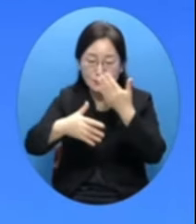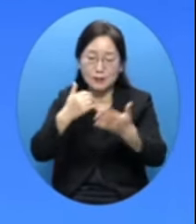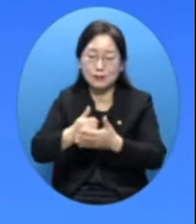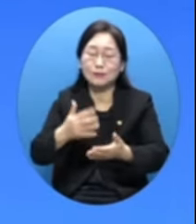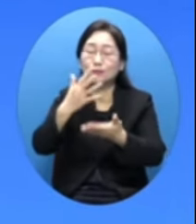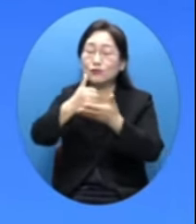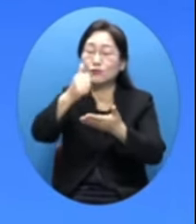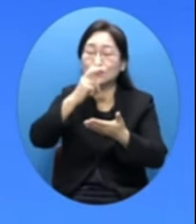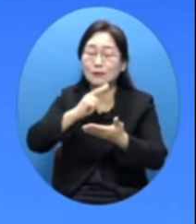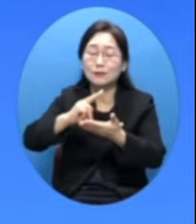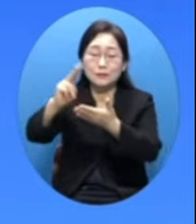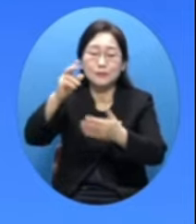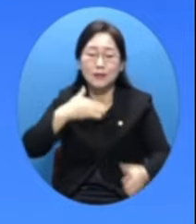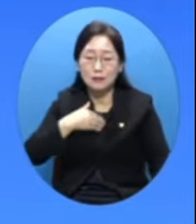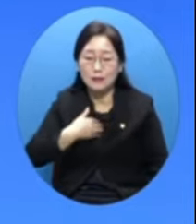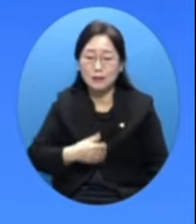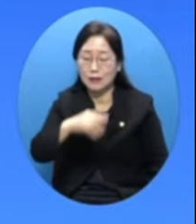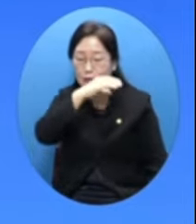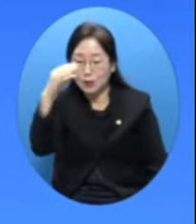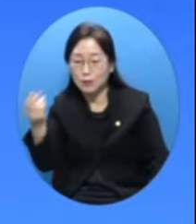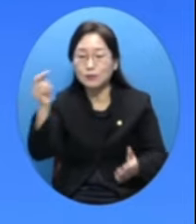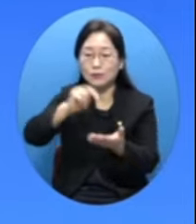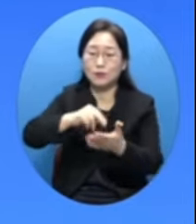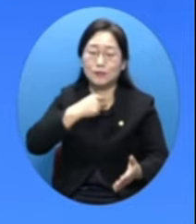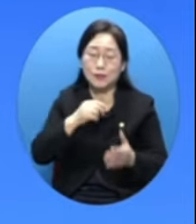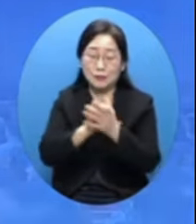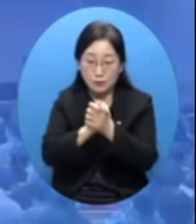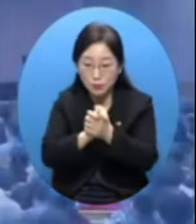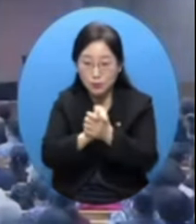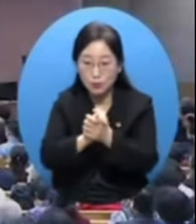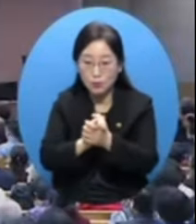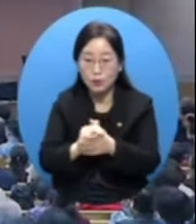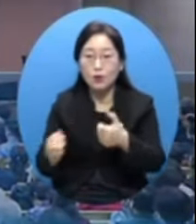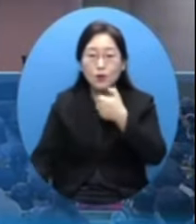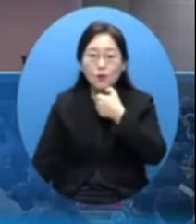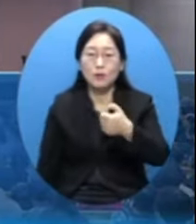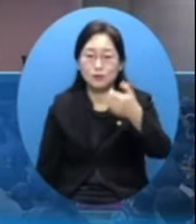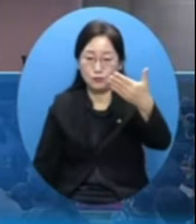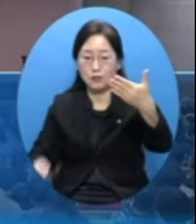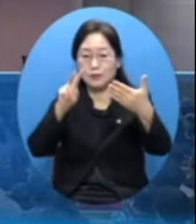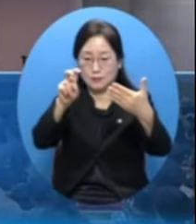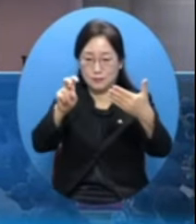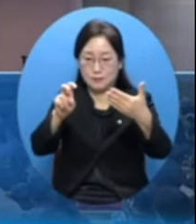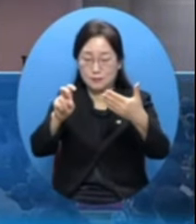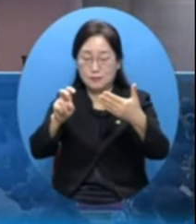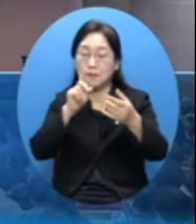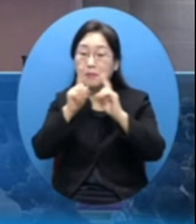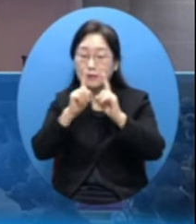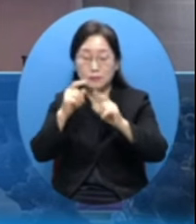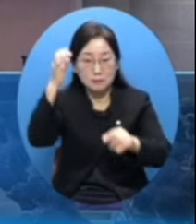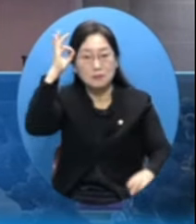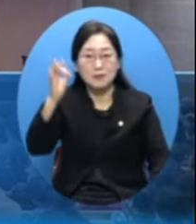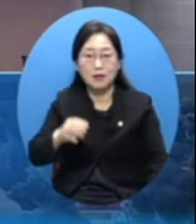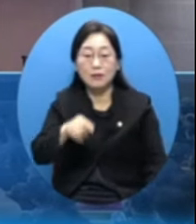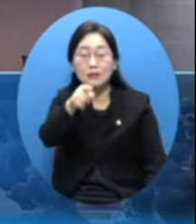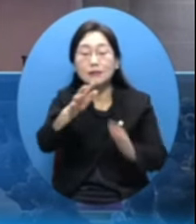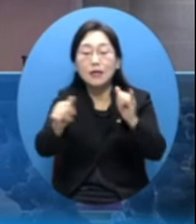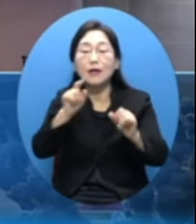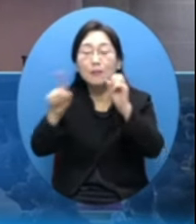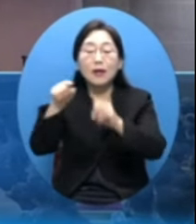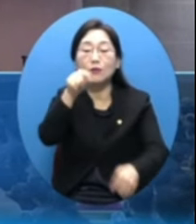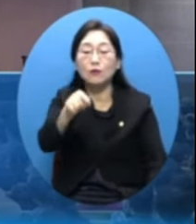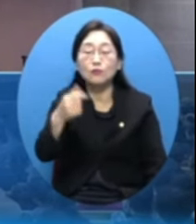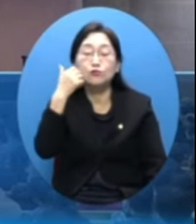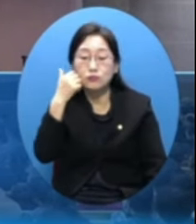주님 내가 이제 하나님 앞에 바로 서겠습니다. 기도할 때 로마서 9장 20절에 말씀을 주셨습니다. 이 사람아 내가